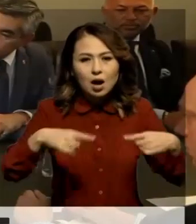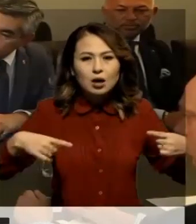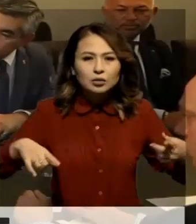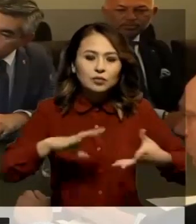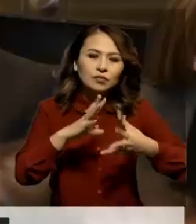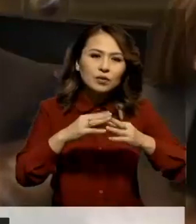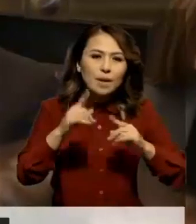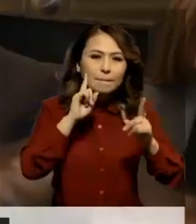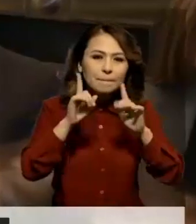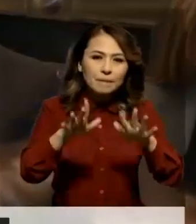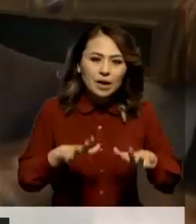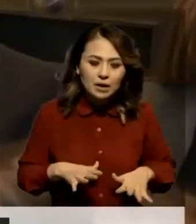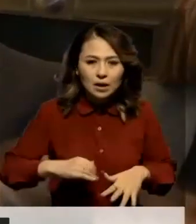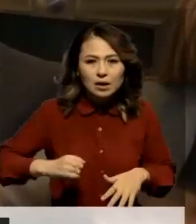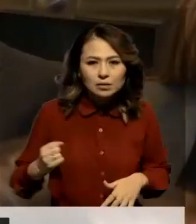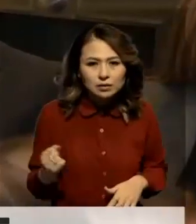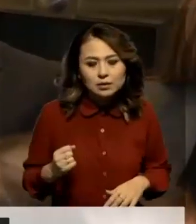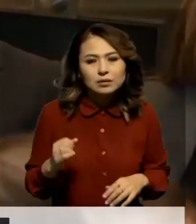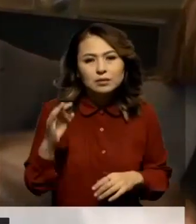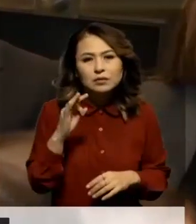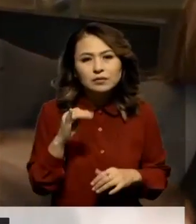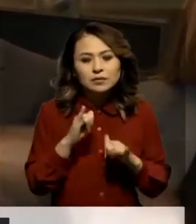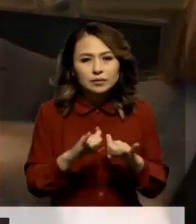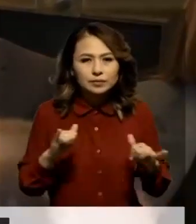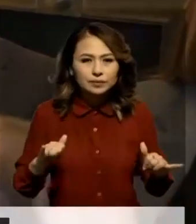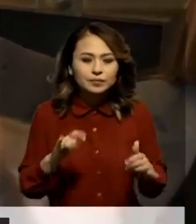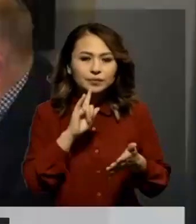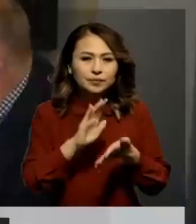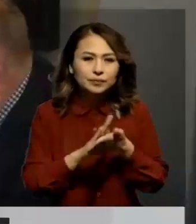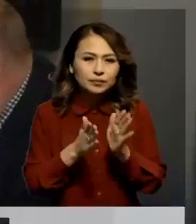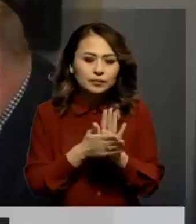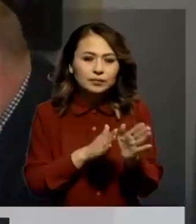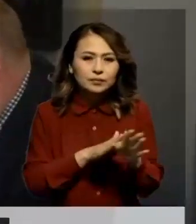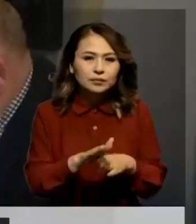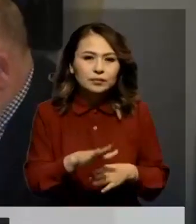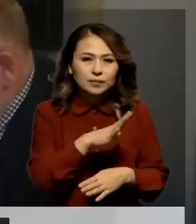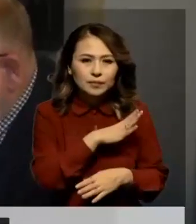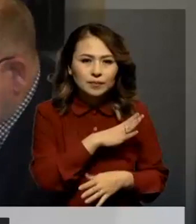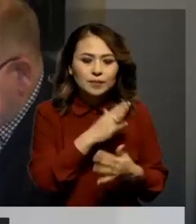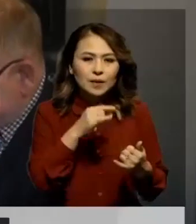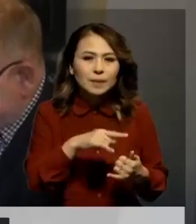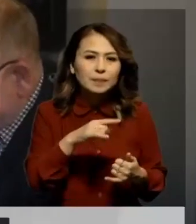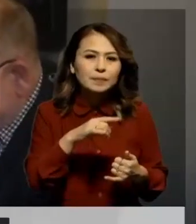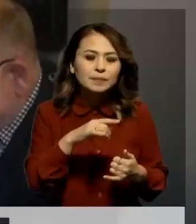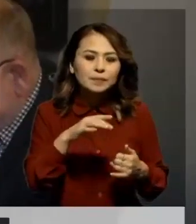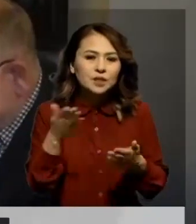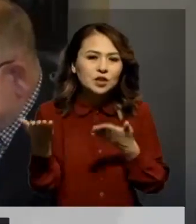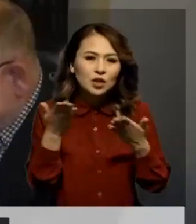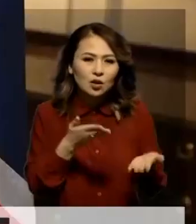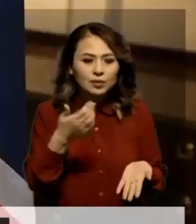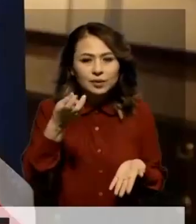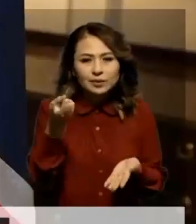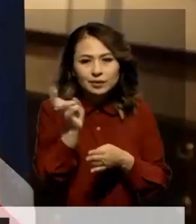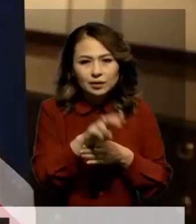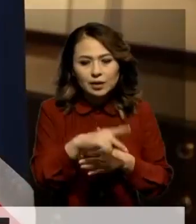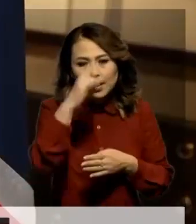алаңдарда парламентаралық әріптестікті дамыту мәселелері бойынша ортақ уағдаластыққа қол жеткізілді. Бұл жолы британиялық тараптың шақыруымен келген